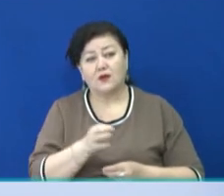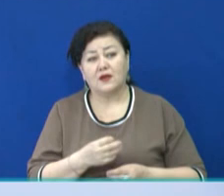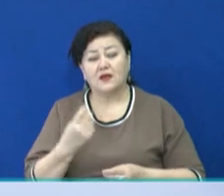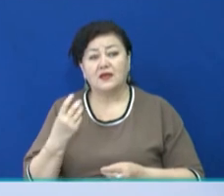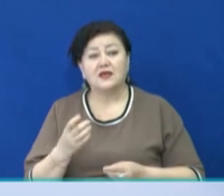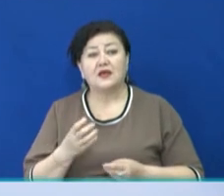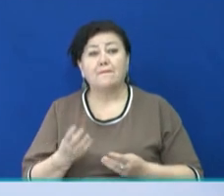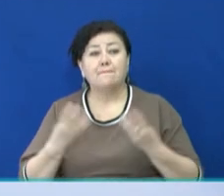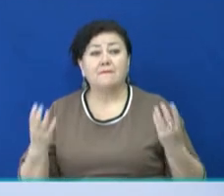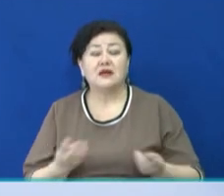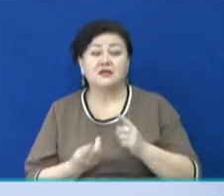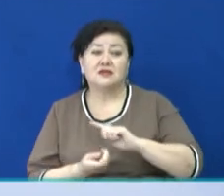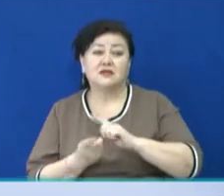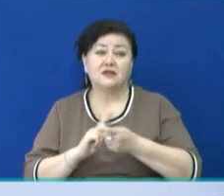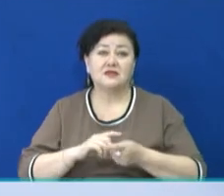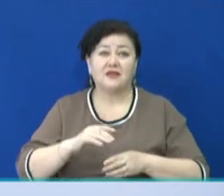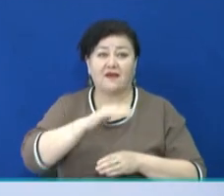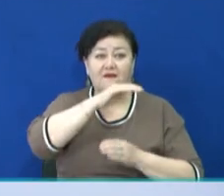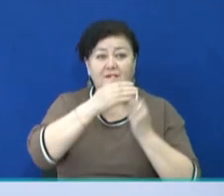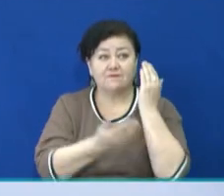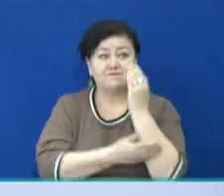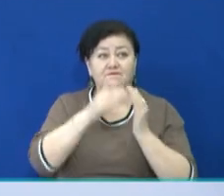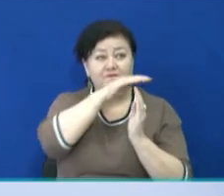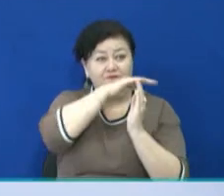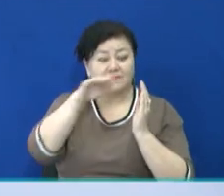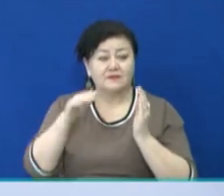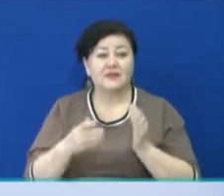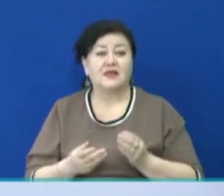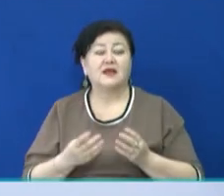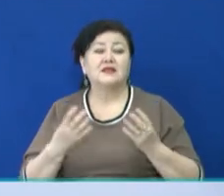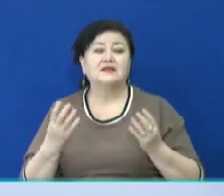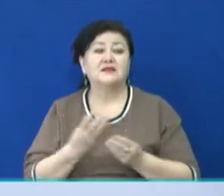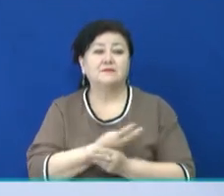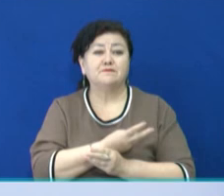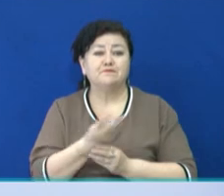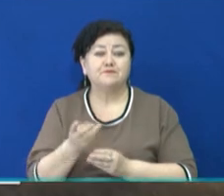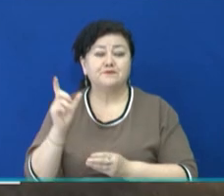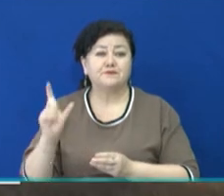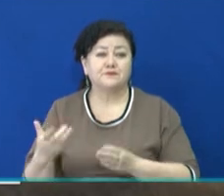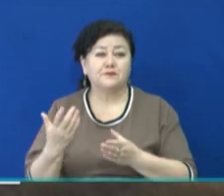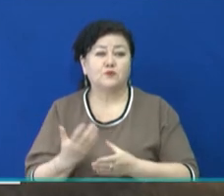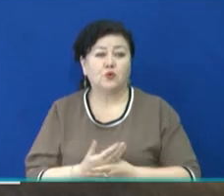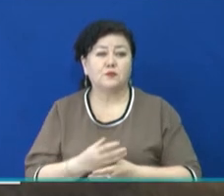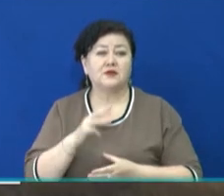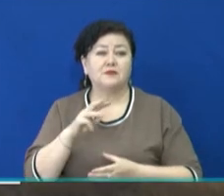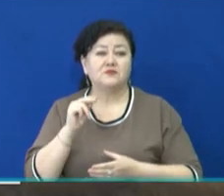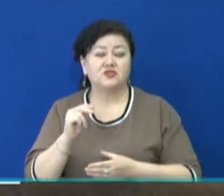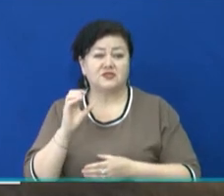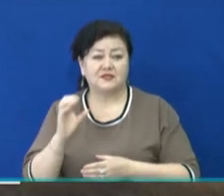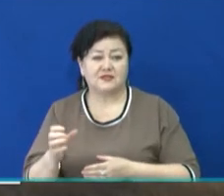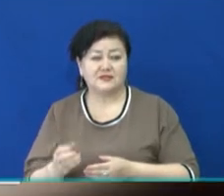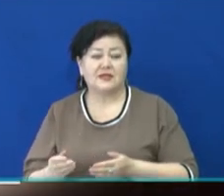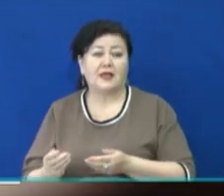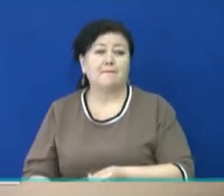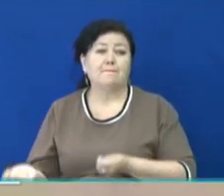пожар переходит с низового в верховой вид. На помощь спасателям прибывают дополнительные силы Министерства по чрезвычайным ситуациям из Астаны, Павлодара